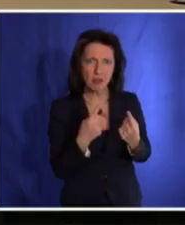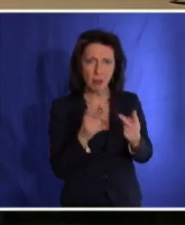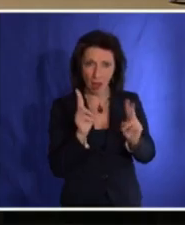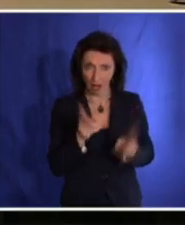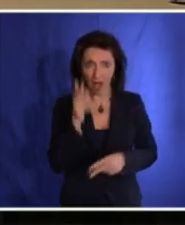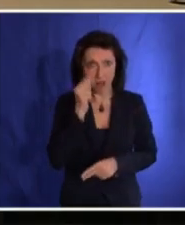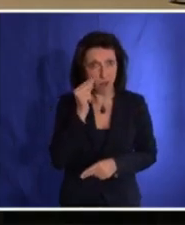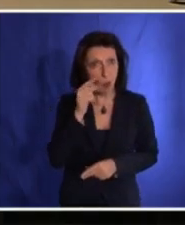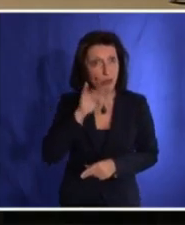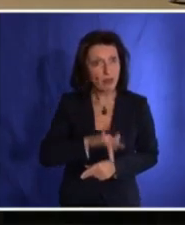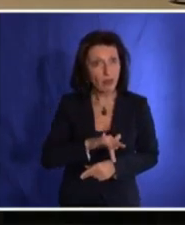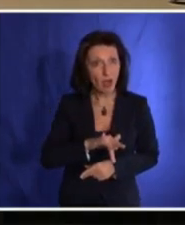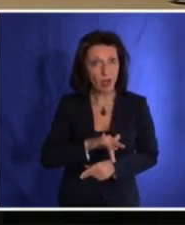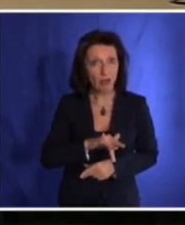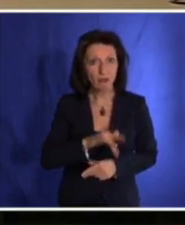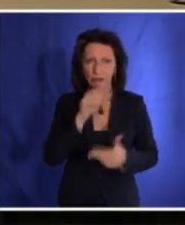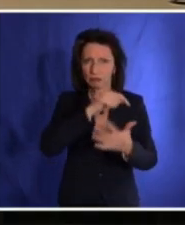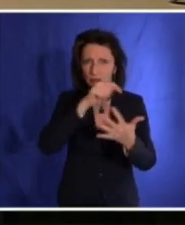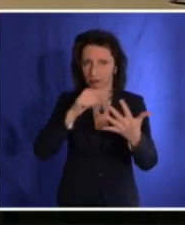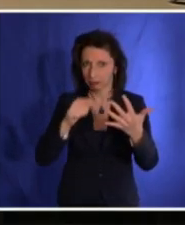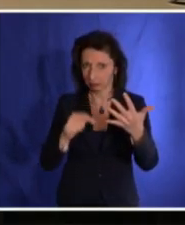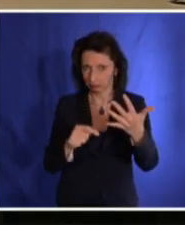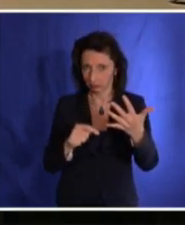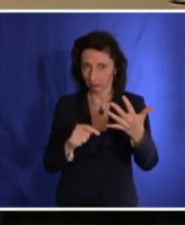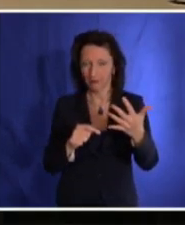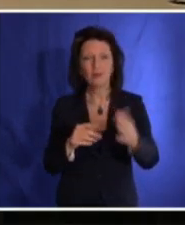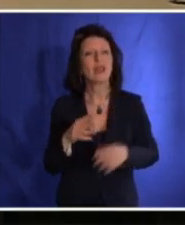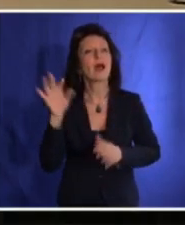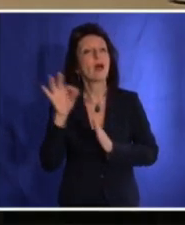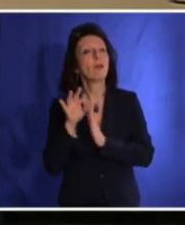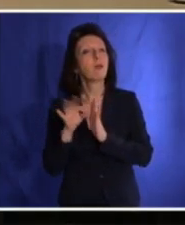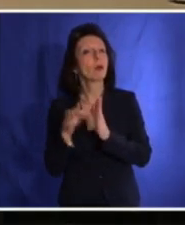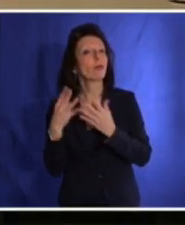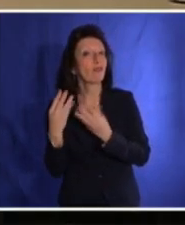alle immer parat. Die weichen Faktoren,